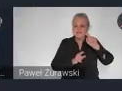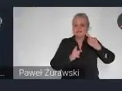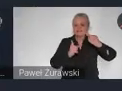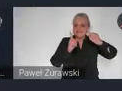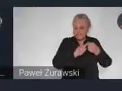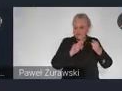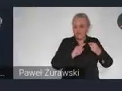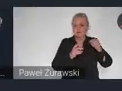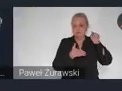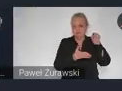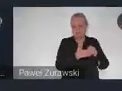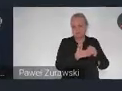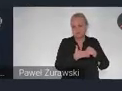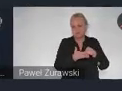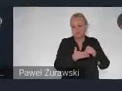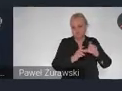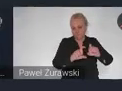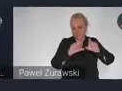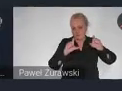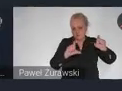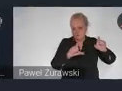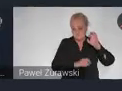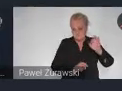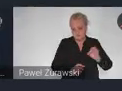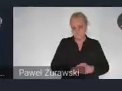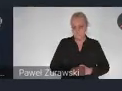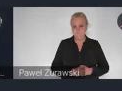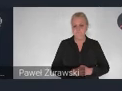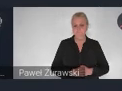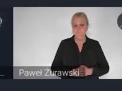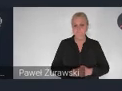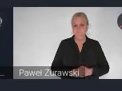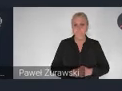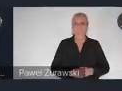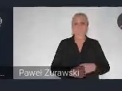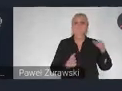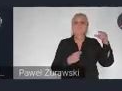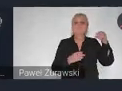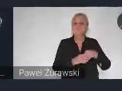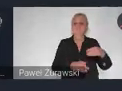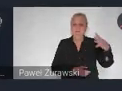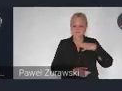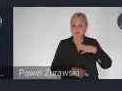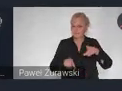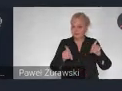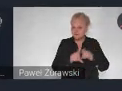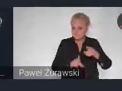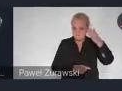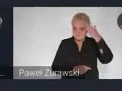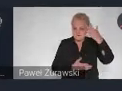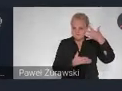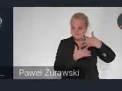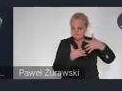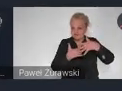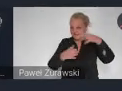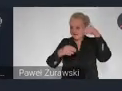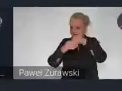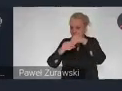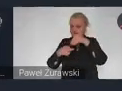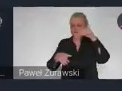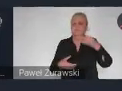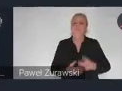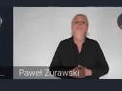danego danego budynku co warto również wiedzieć o wydatkach inwestycyjnych